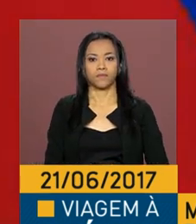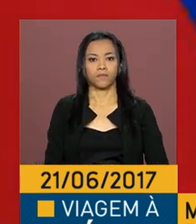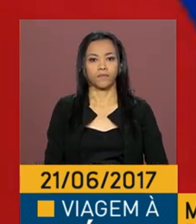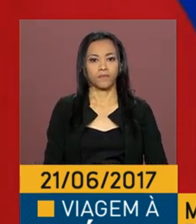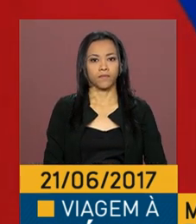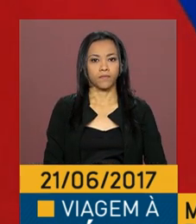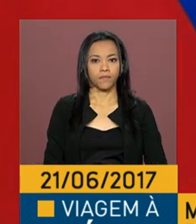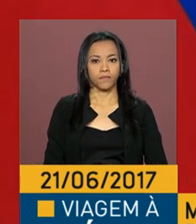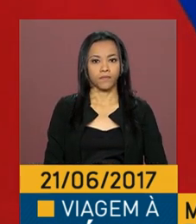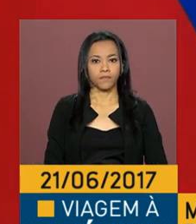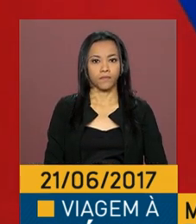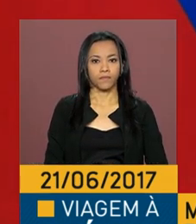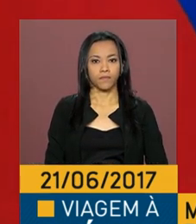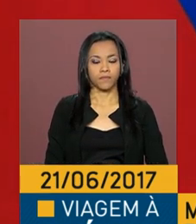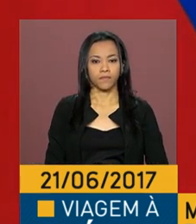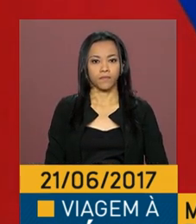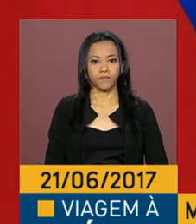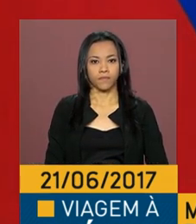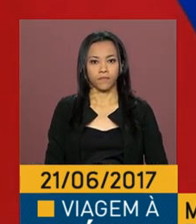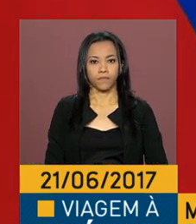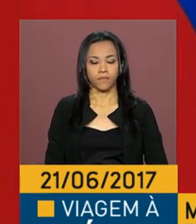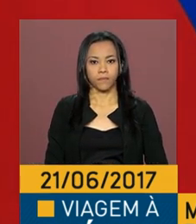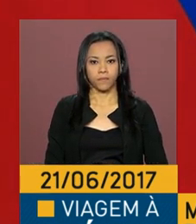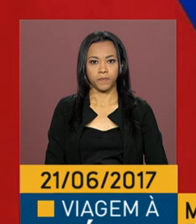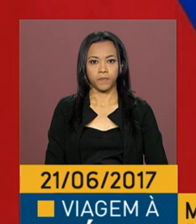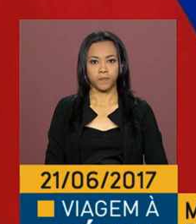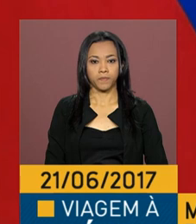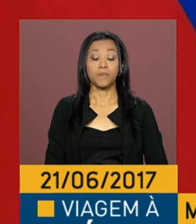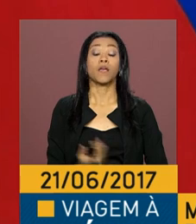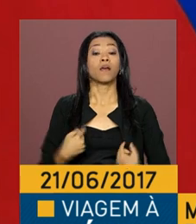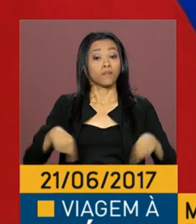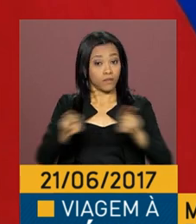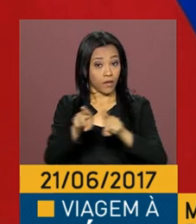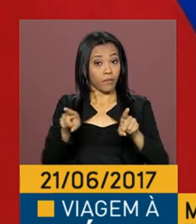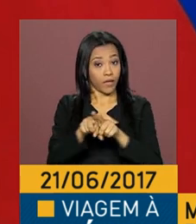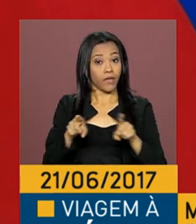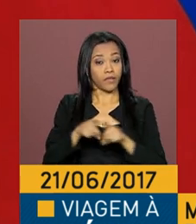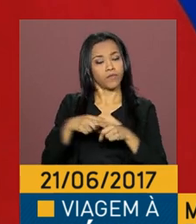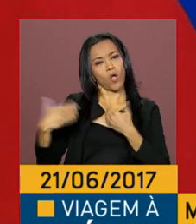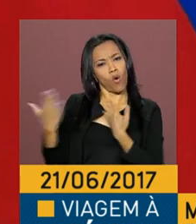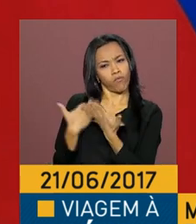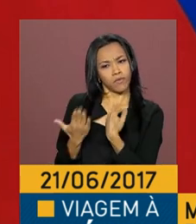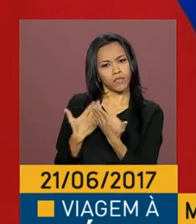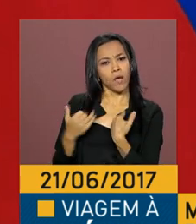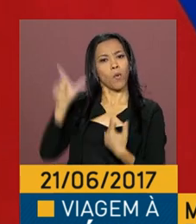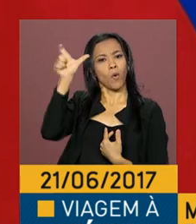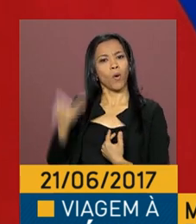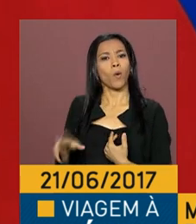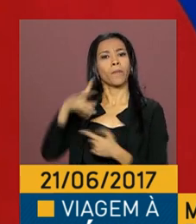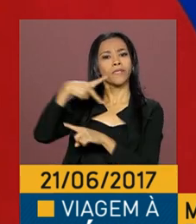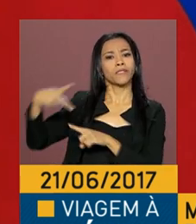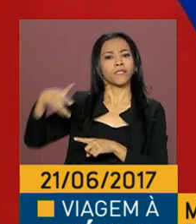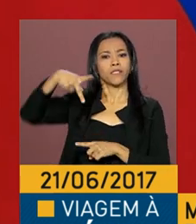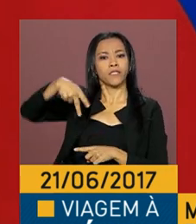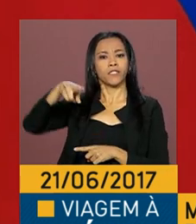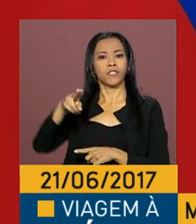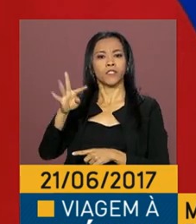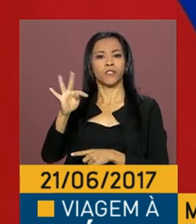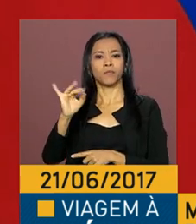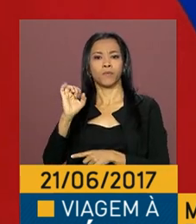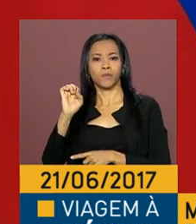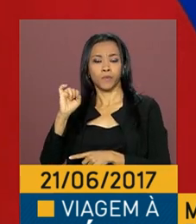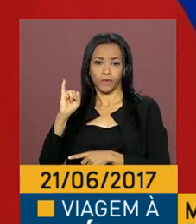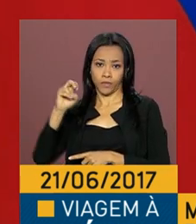международной повестки дня, включая мир и международную безопасность. Também conversei com o presidente Putin sobre a cooperação em